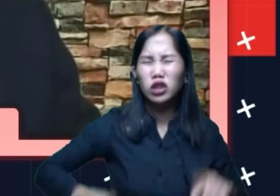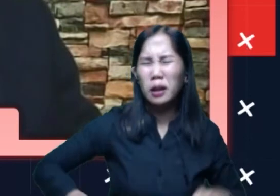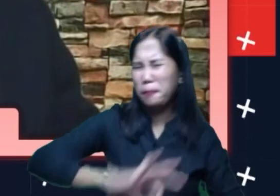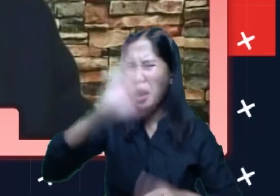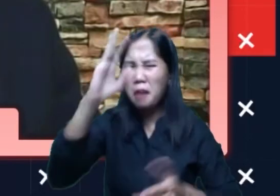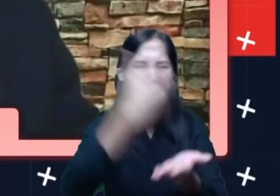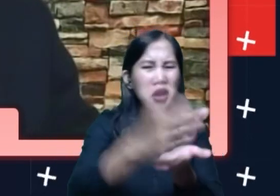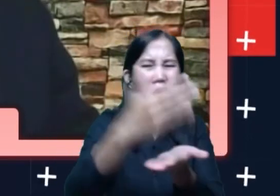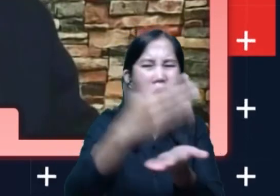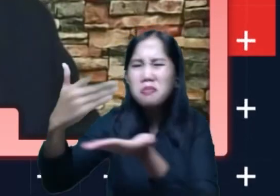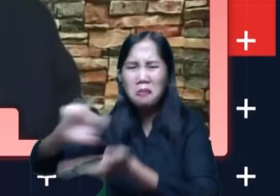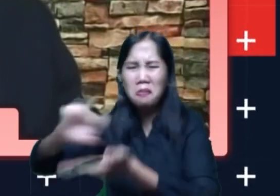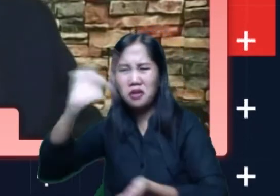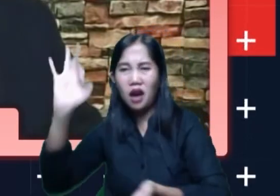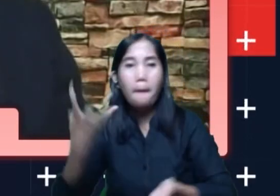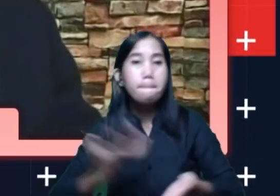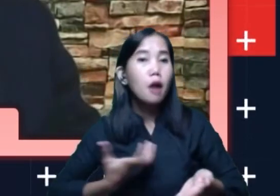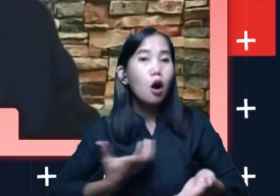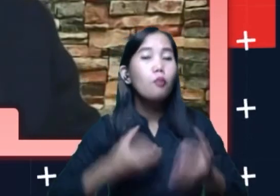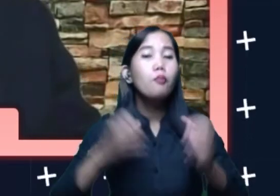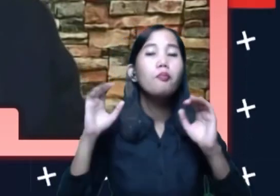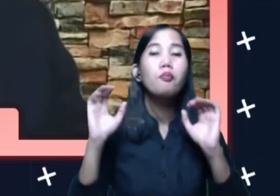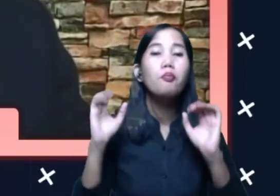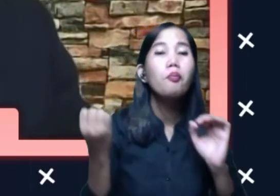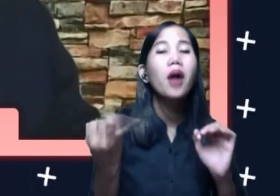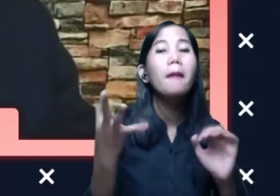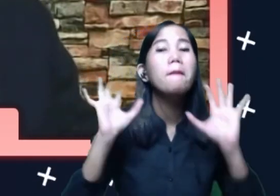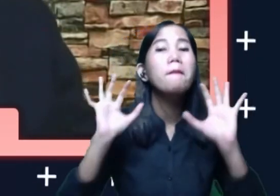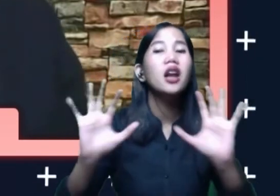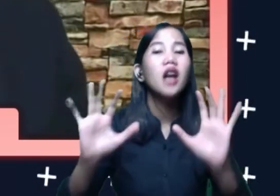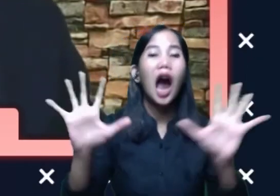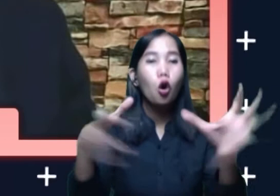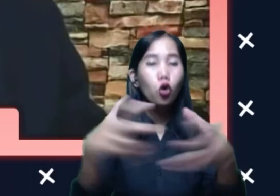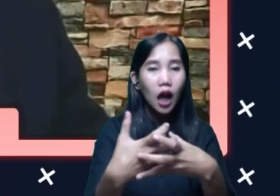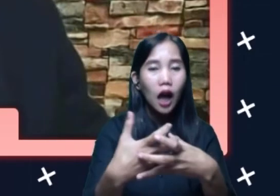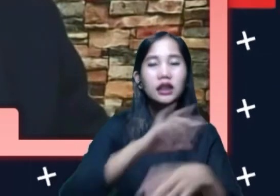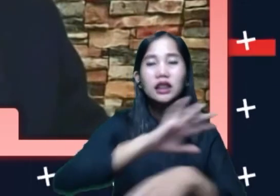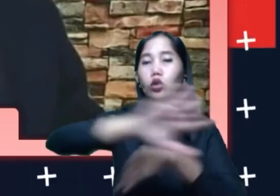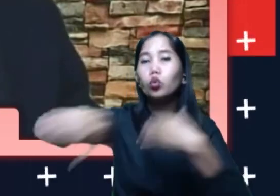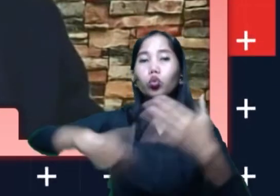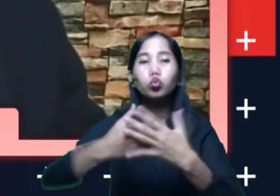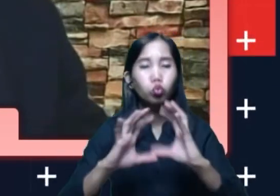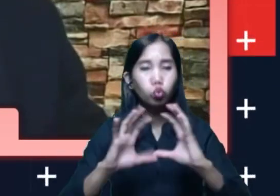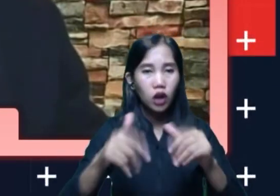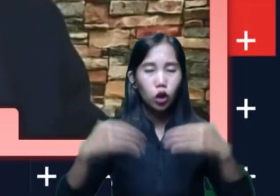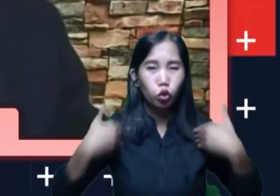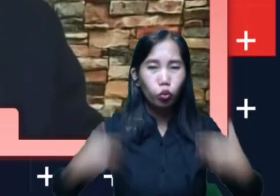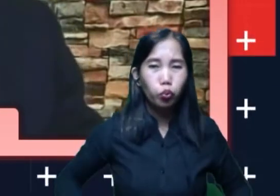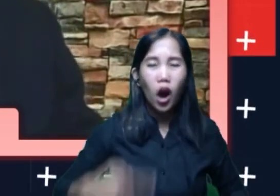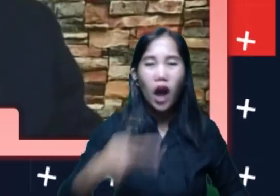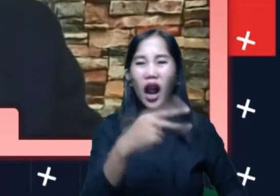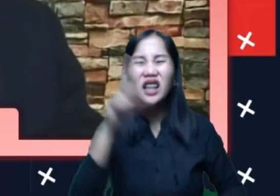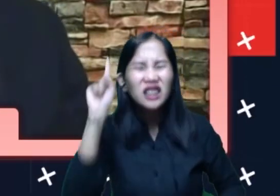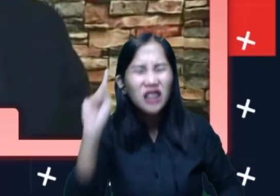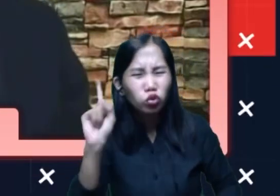jemaat, organisasi gereja, lalu kemudian mengikuti ajaran yang sama, yaitu dari firman